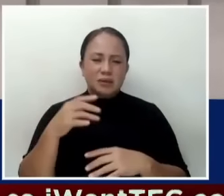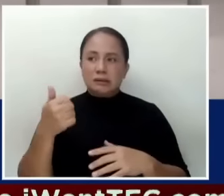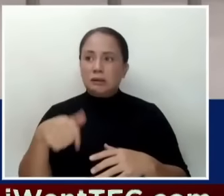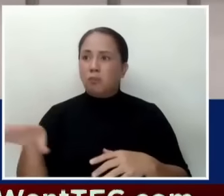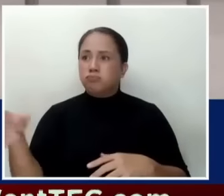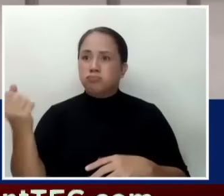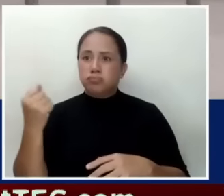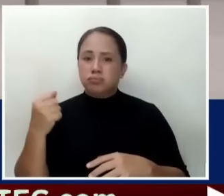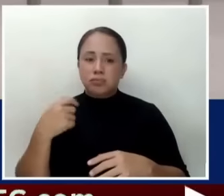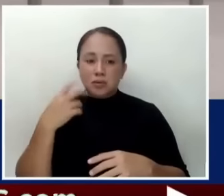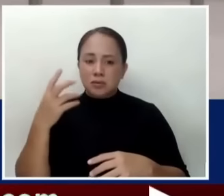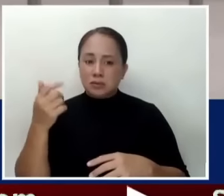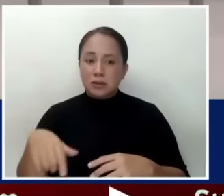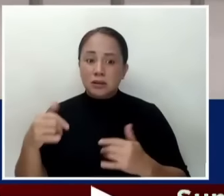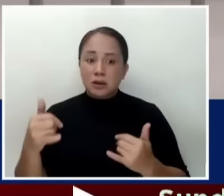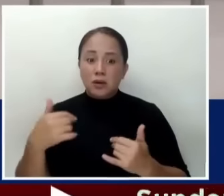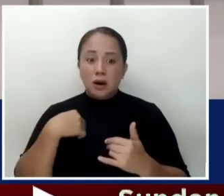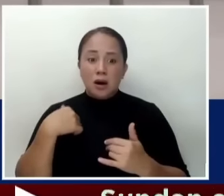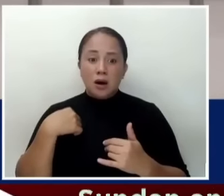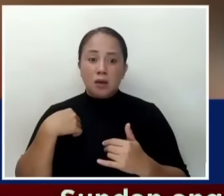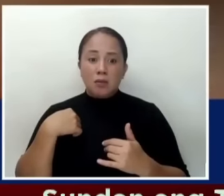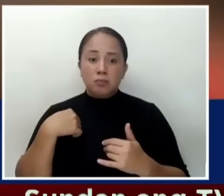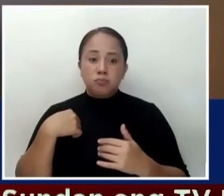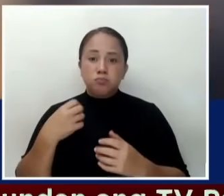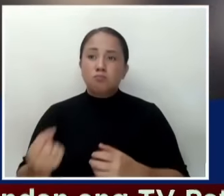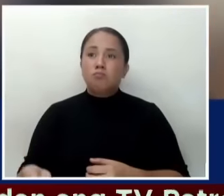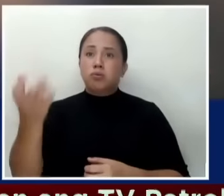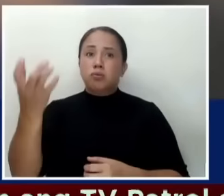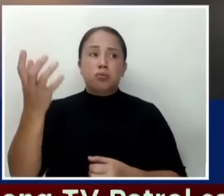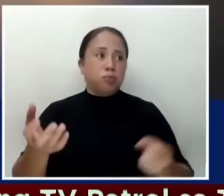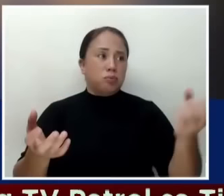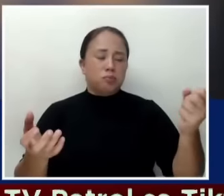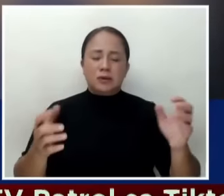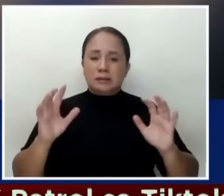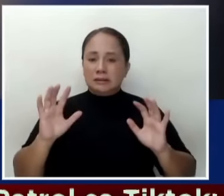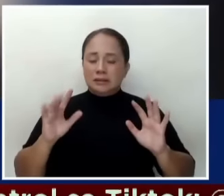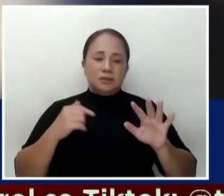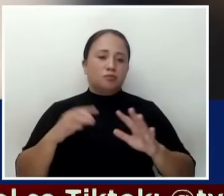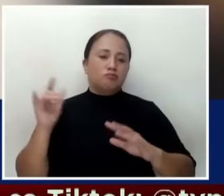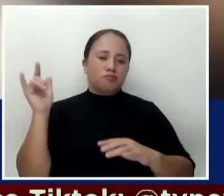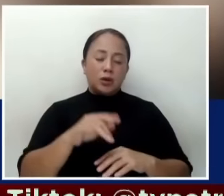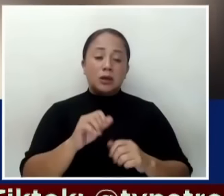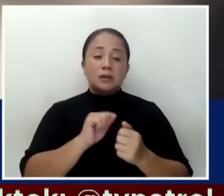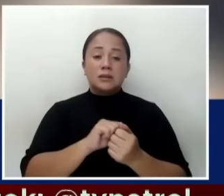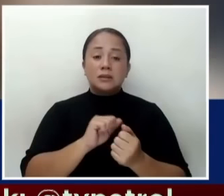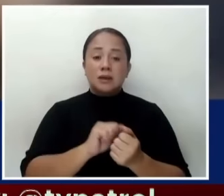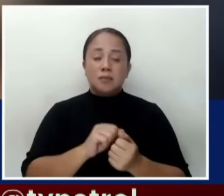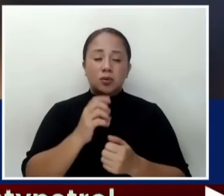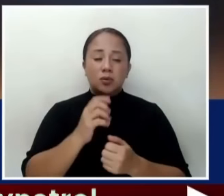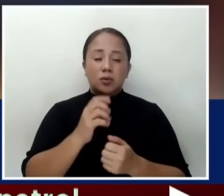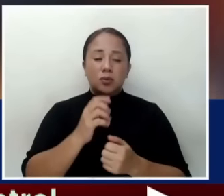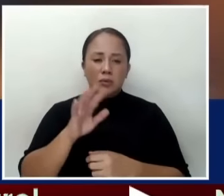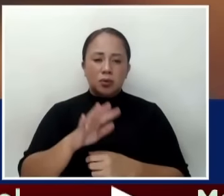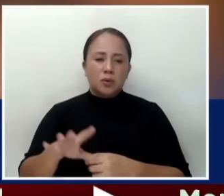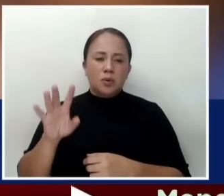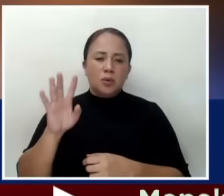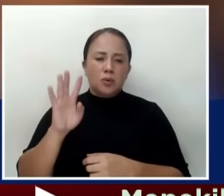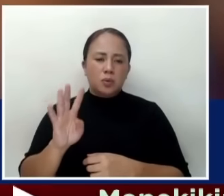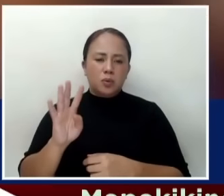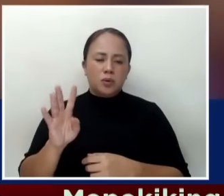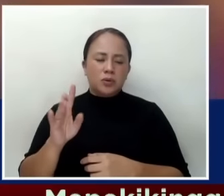sa ngayon po mayroon na pong everywhere paputok po. Kasamang umuwi sa bansa ni Nanay Felicilda ang mahigit 40